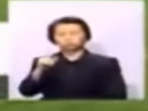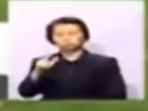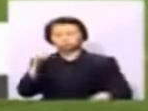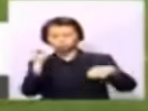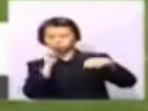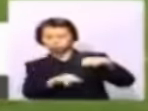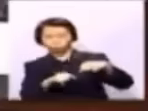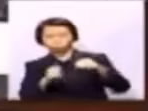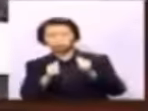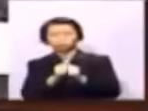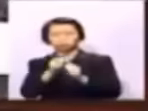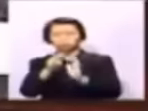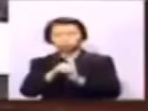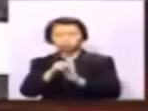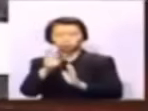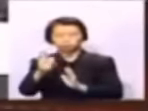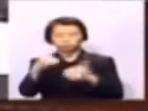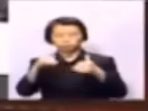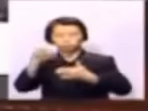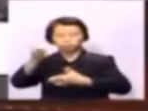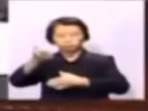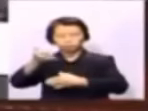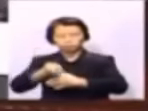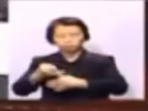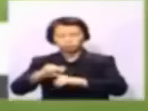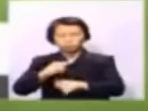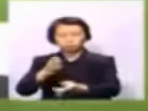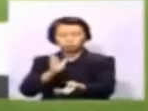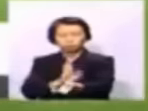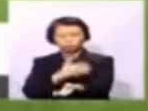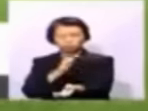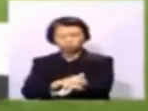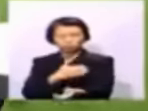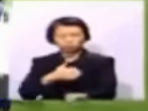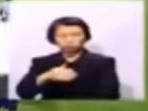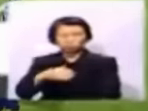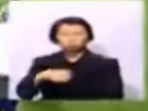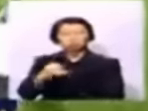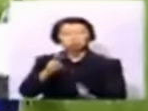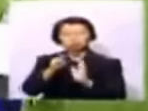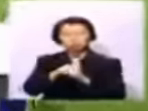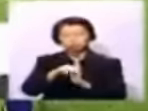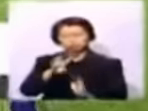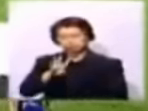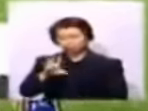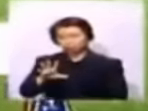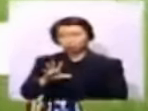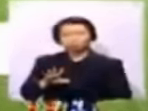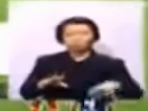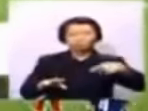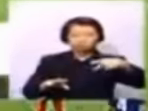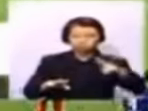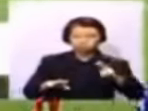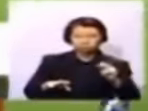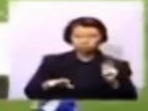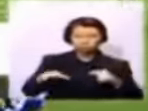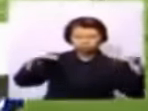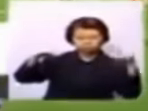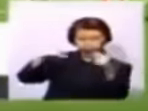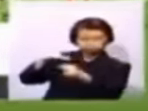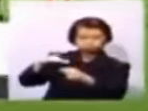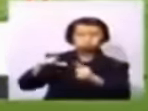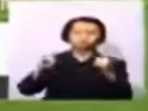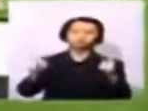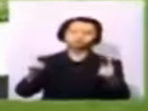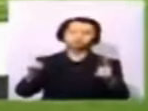jaringan seawal minit ke-9 menerusi pemain import dari Brazil, Paulo Josu. Minit ke-45, PKNS FC menyamakan kedudukan